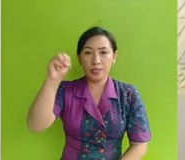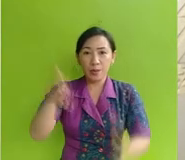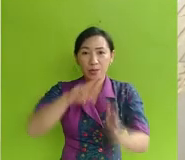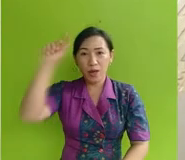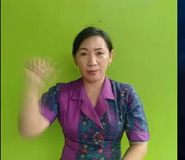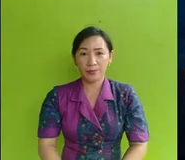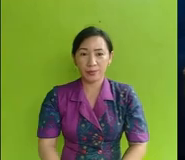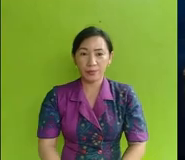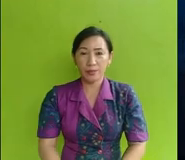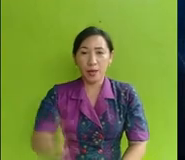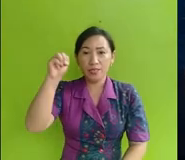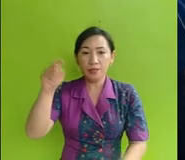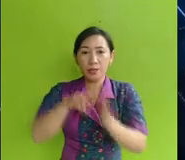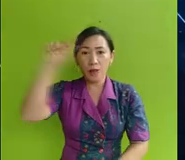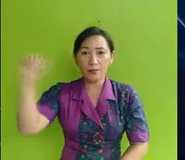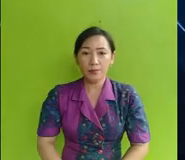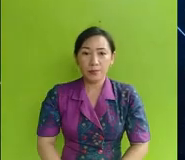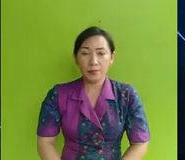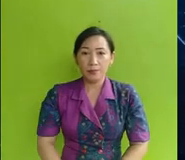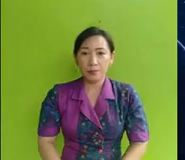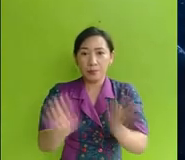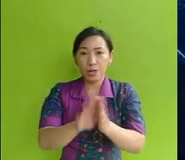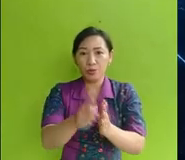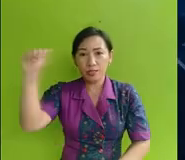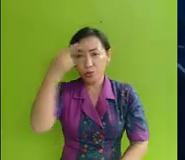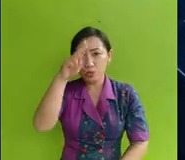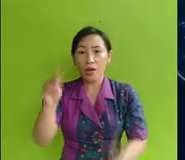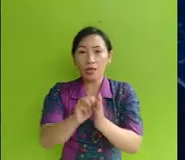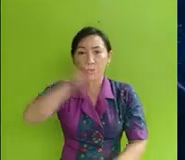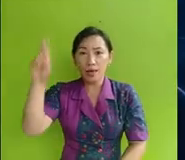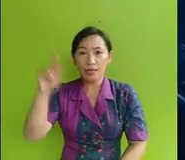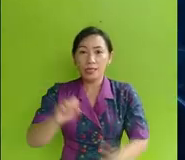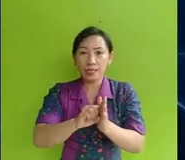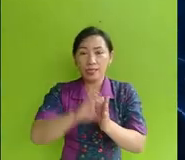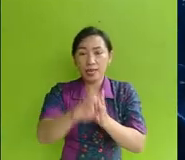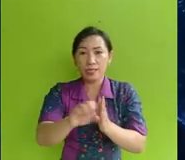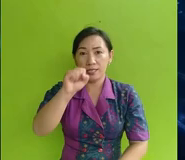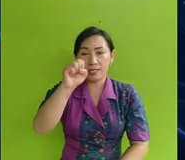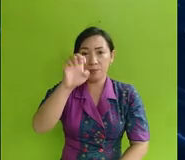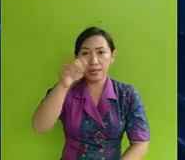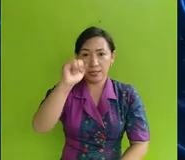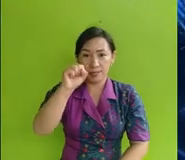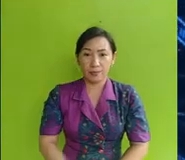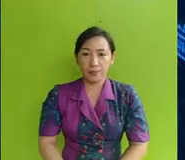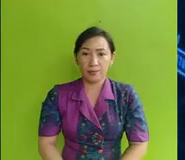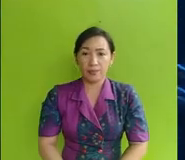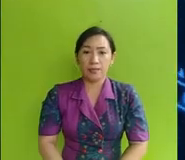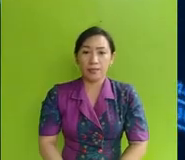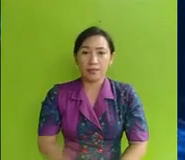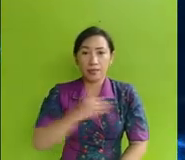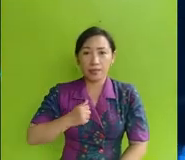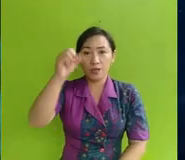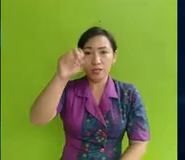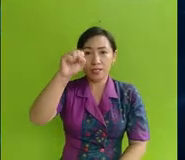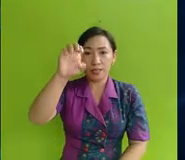antara lain Area 1, manajemen perubahan, bertujuan untuk mengubah sistematis dan konsisten mekanisme kerja, pola